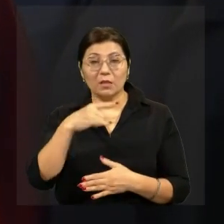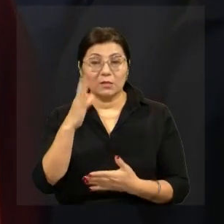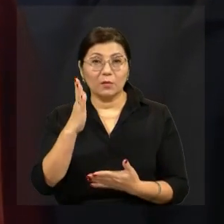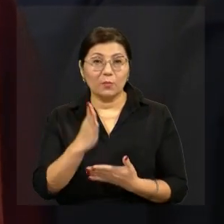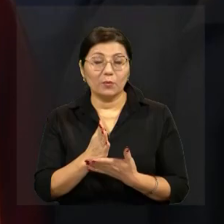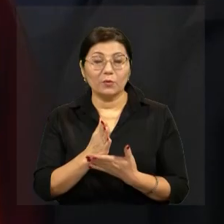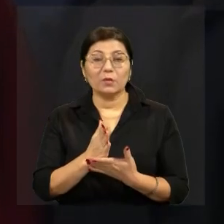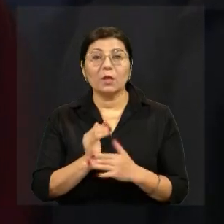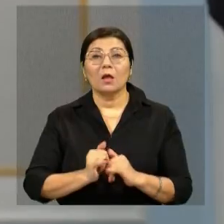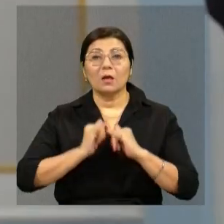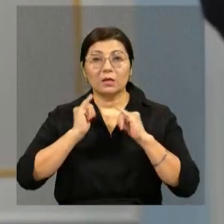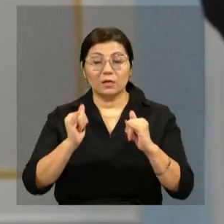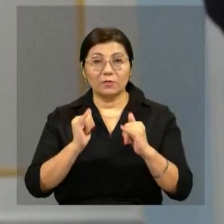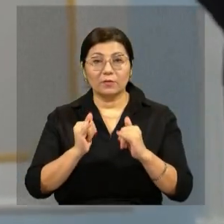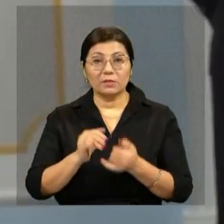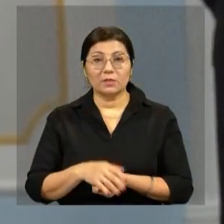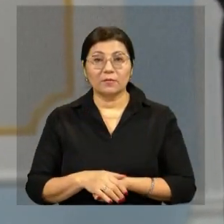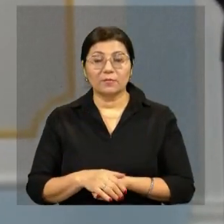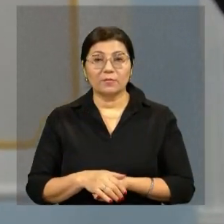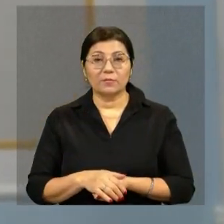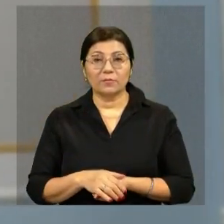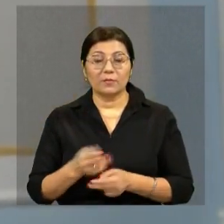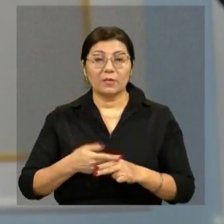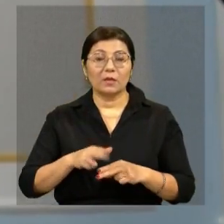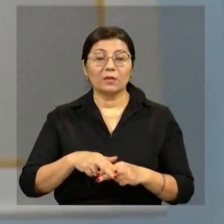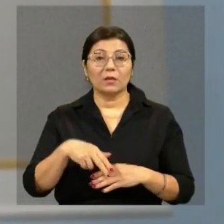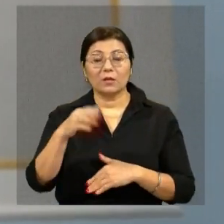нас. Поэтому развитие Казахстана – это дело наше.